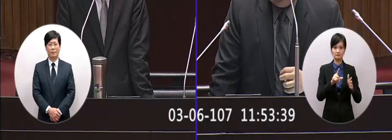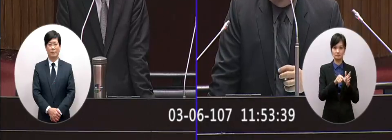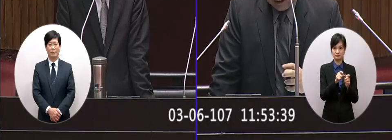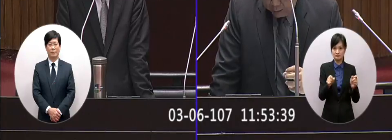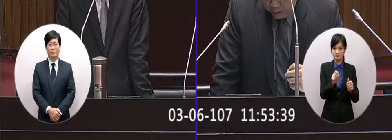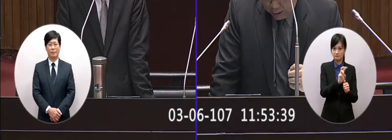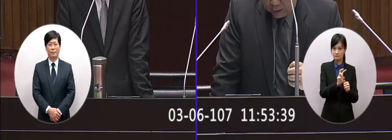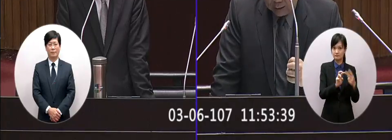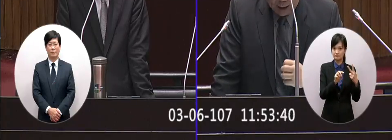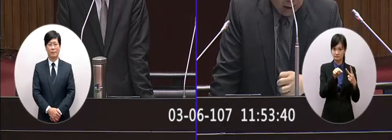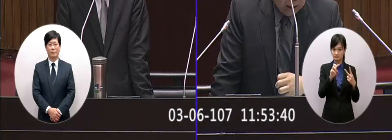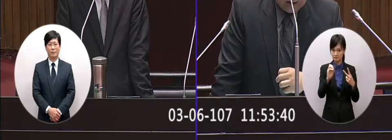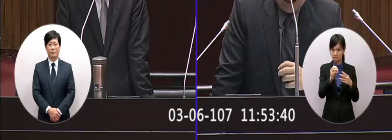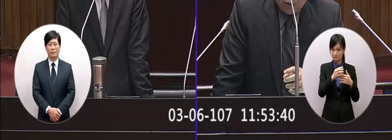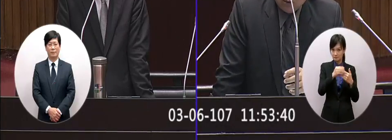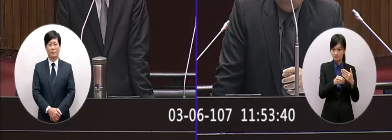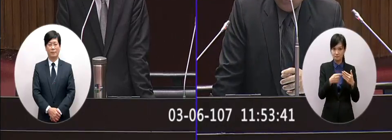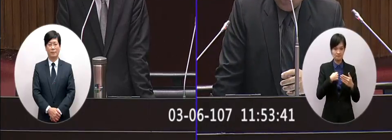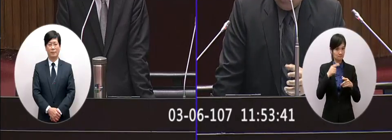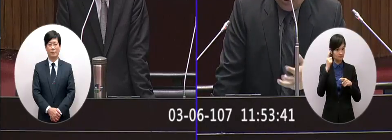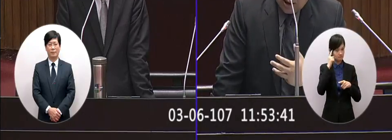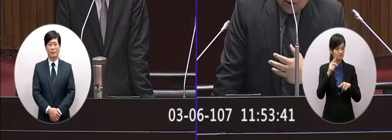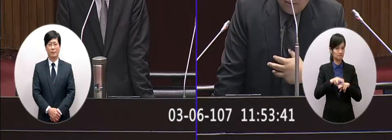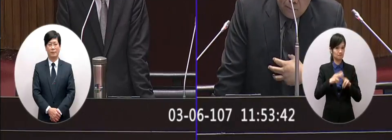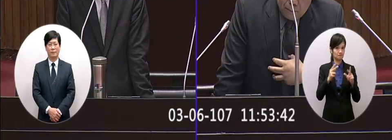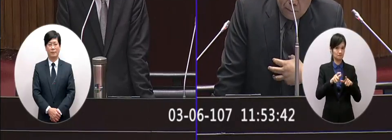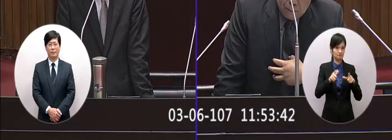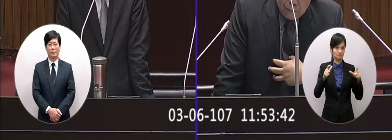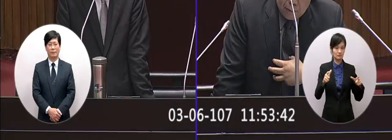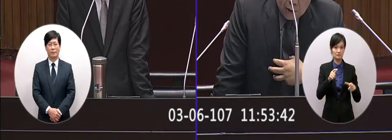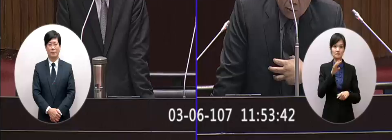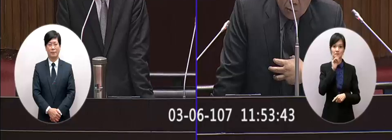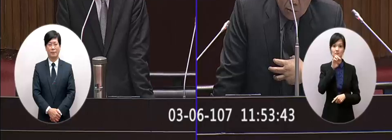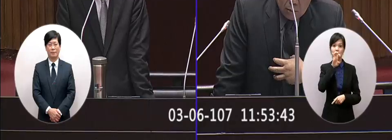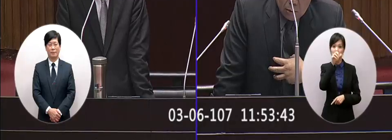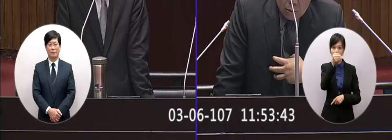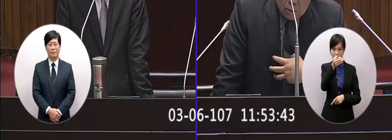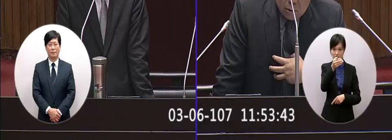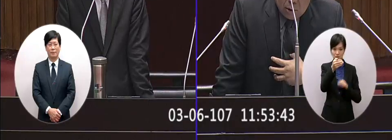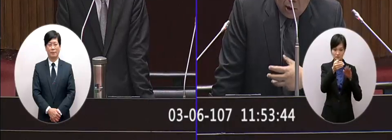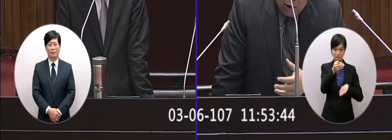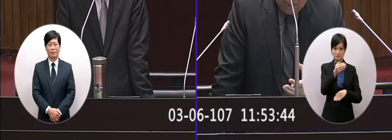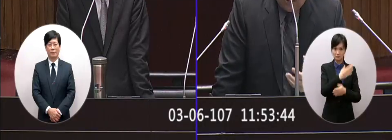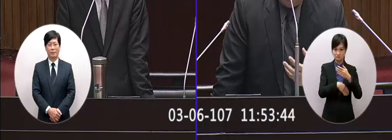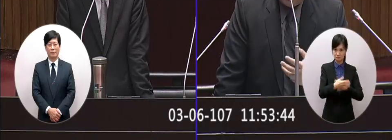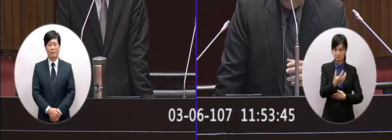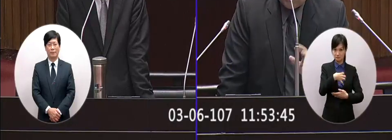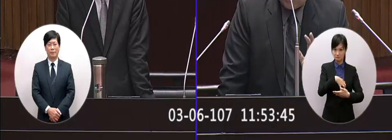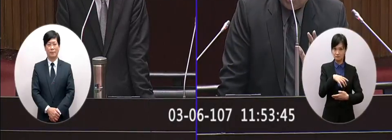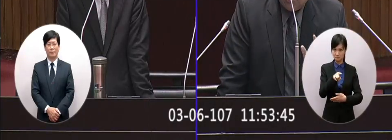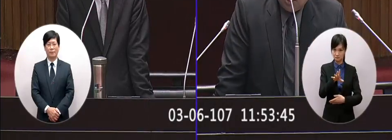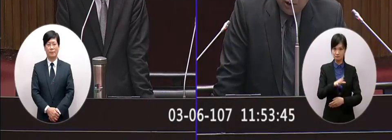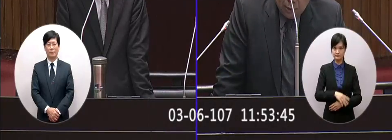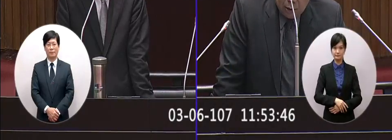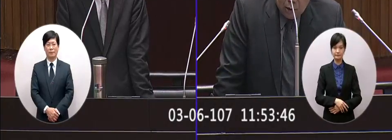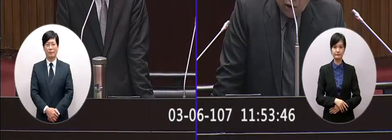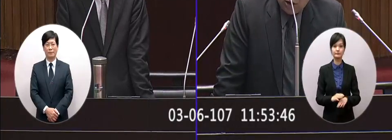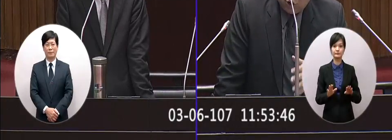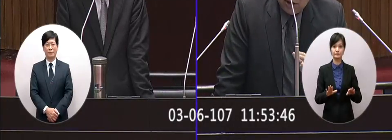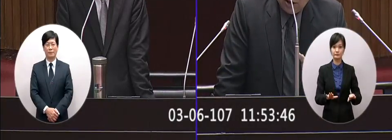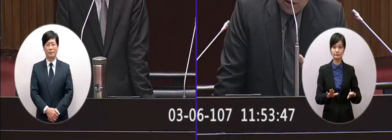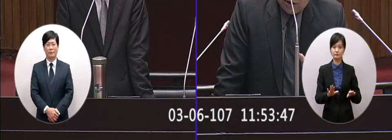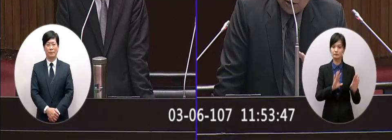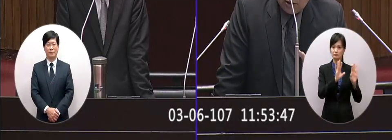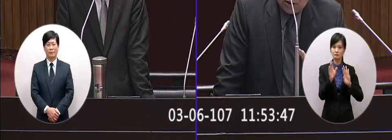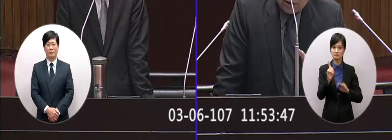下的身心障碍者纳入。我们下一张。好，然后有现在的情况里面，